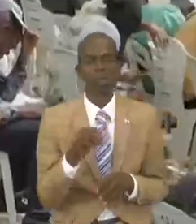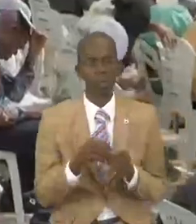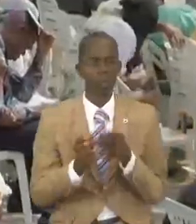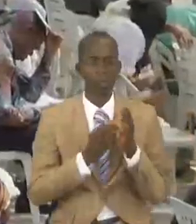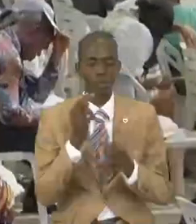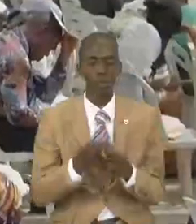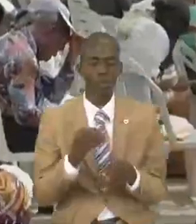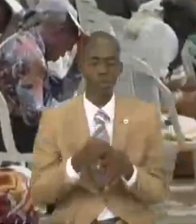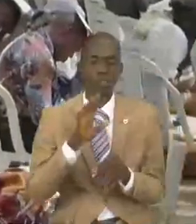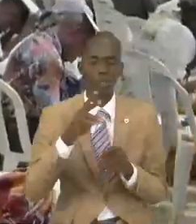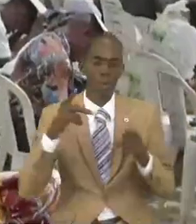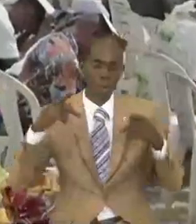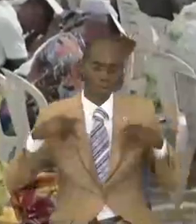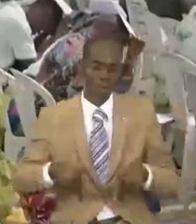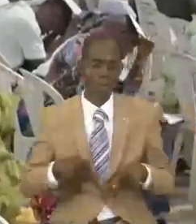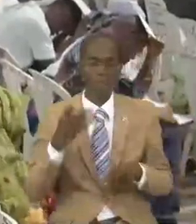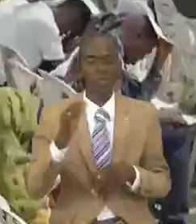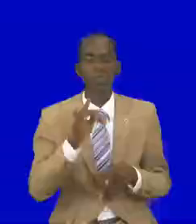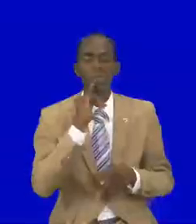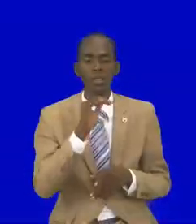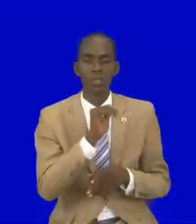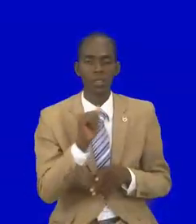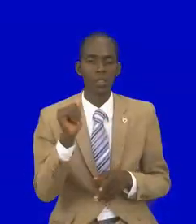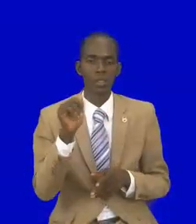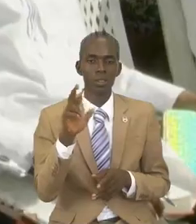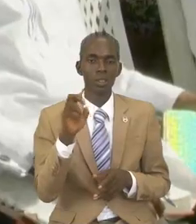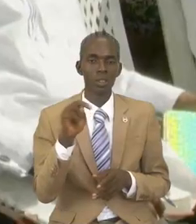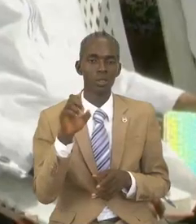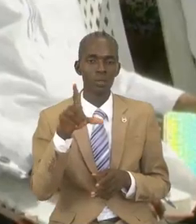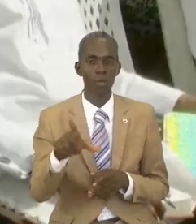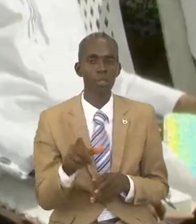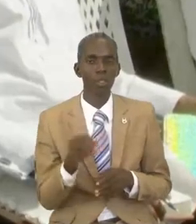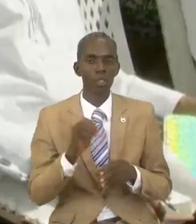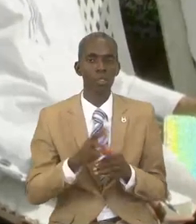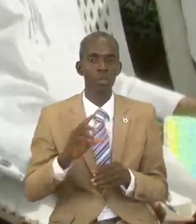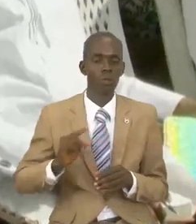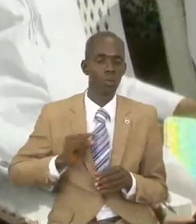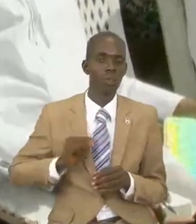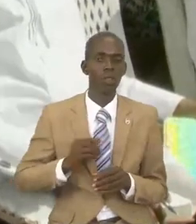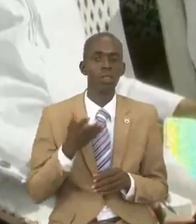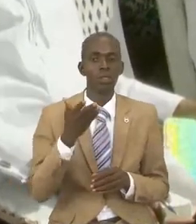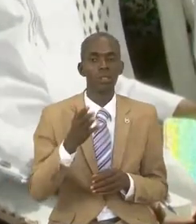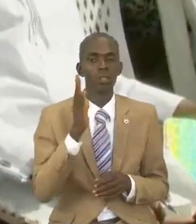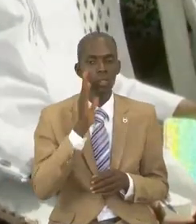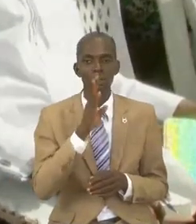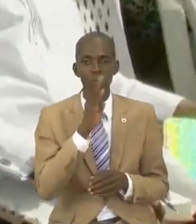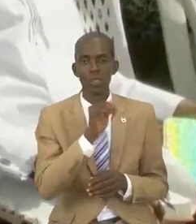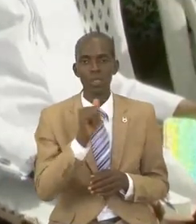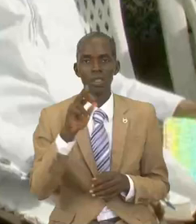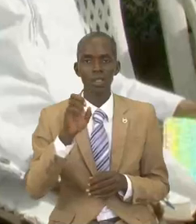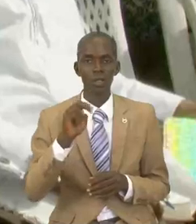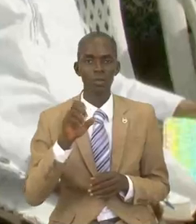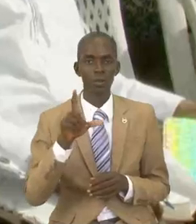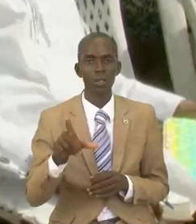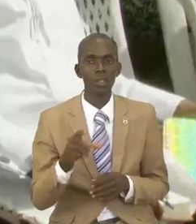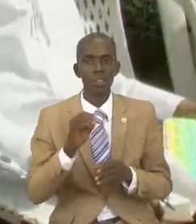votre personnalité, le renouvellement à vous, dans votre conscience, le renouvellement à vous, dans votre corps, le renouvellement pour vous,